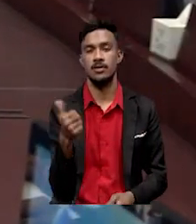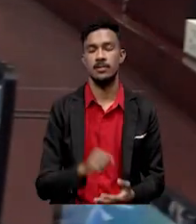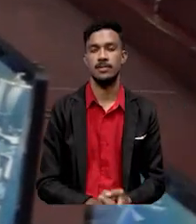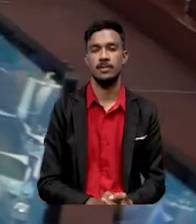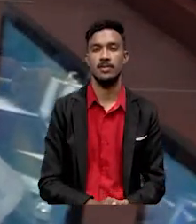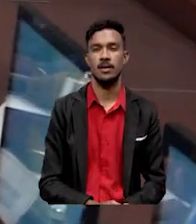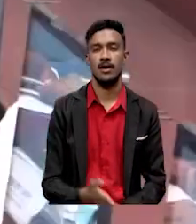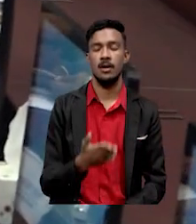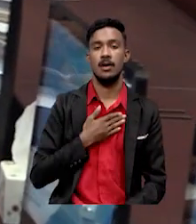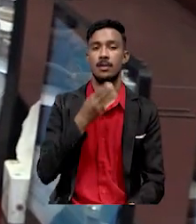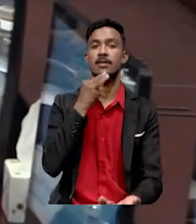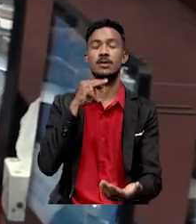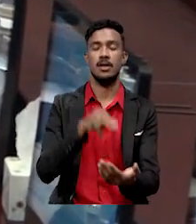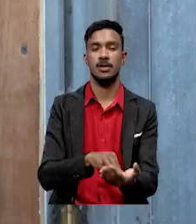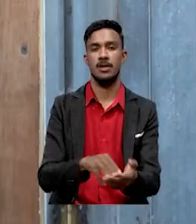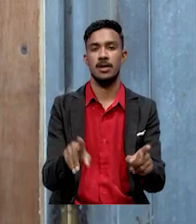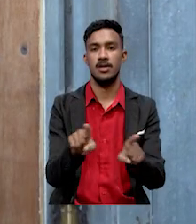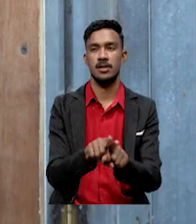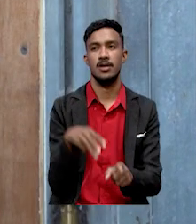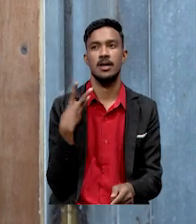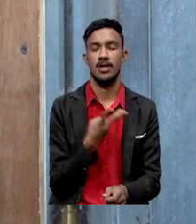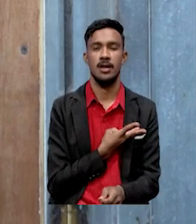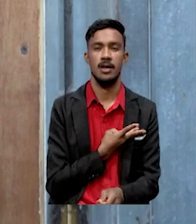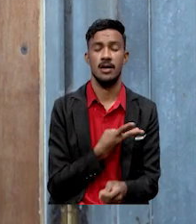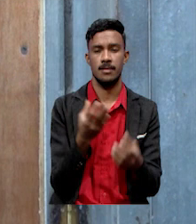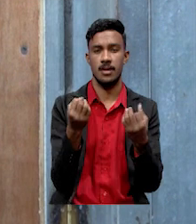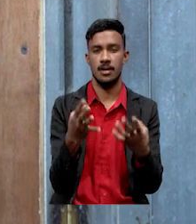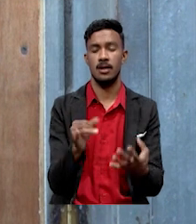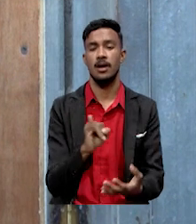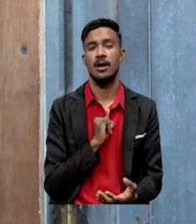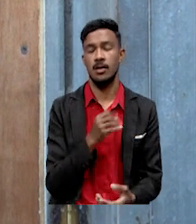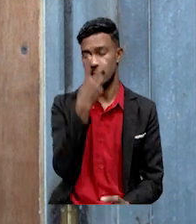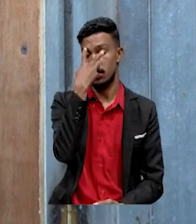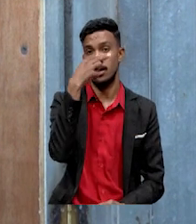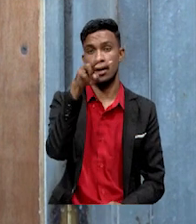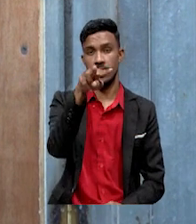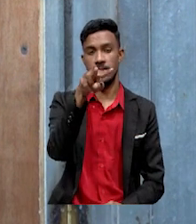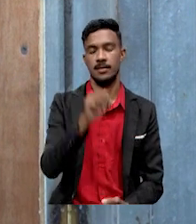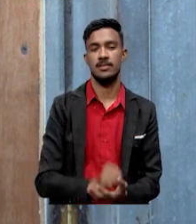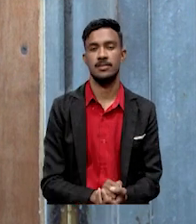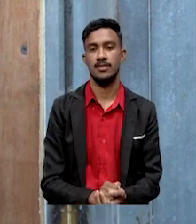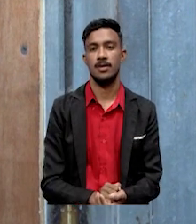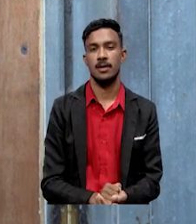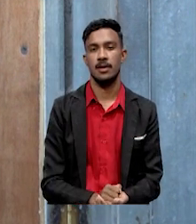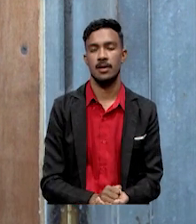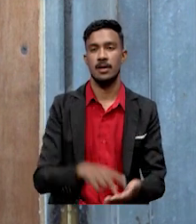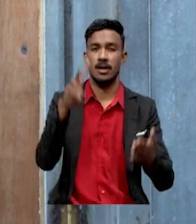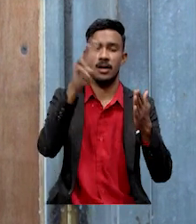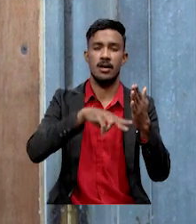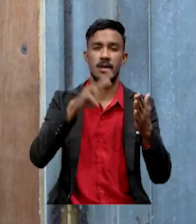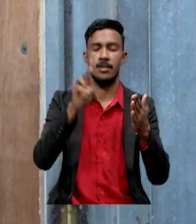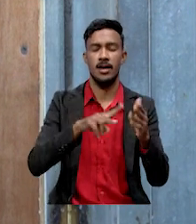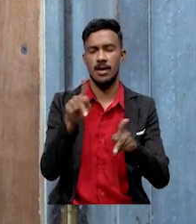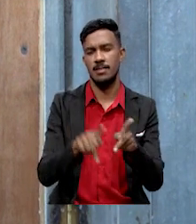Hau ne mensaje makane. Ita karik dalabara kau harai hal iha le mai ka te mai da karik